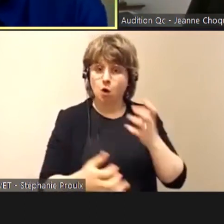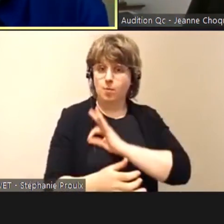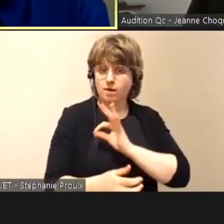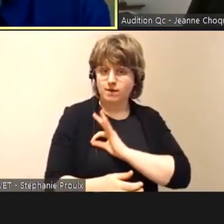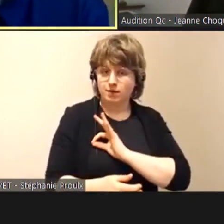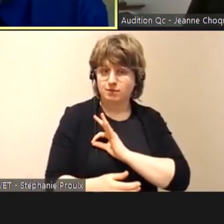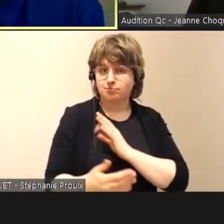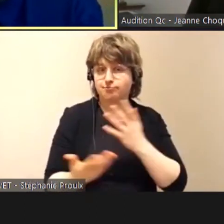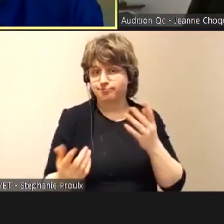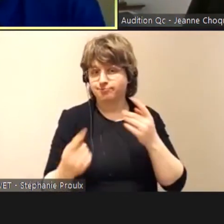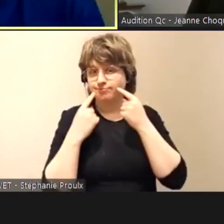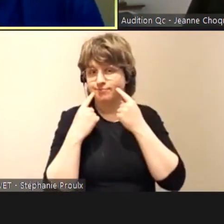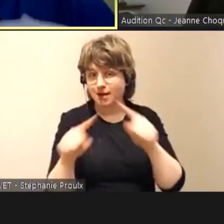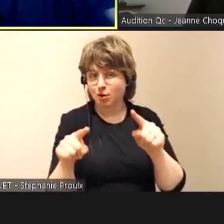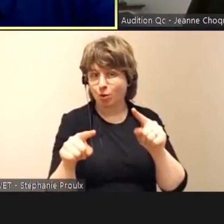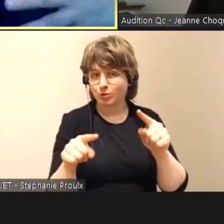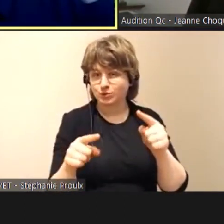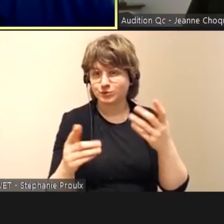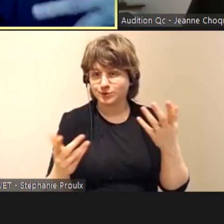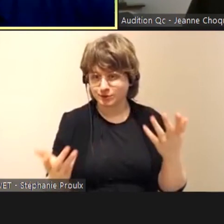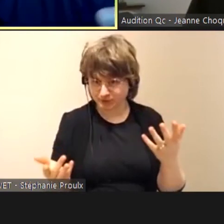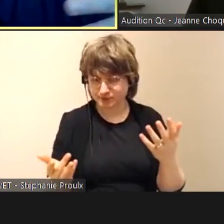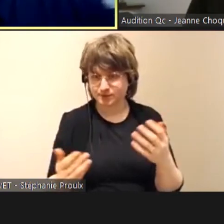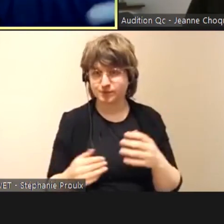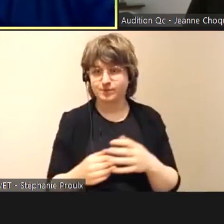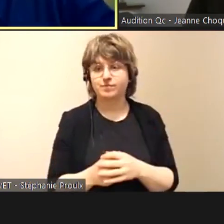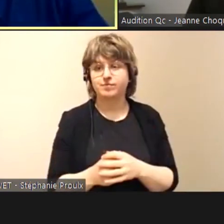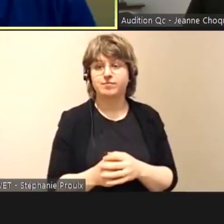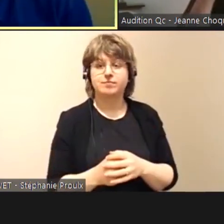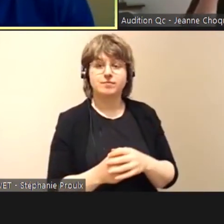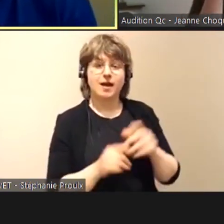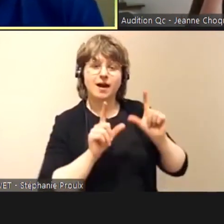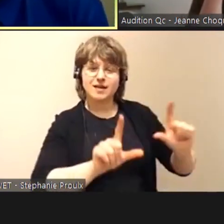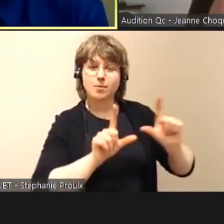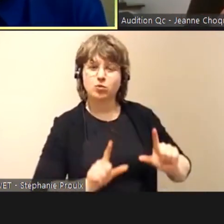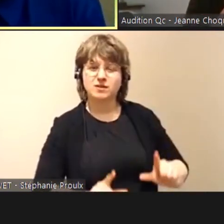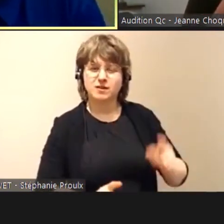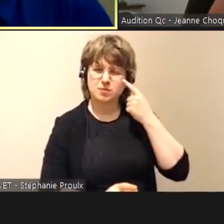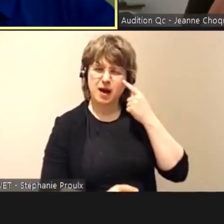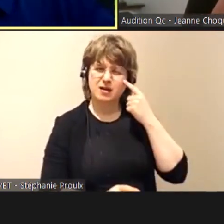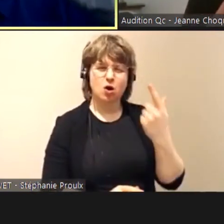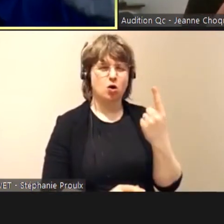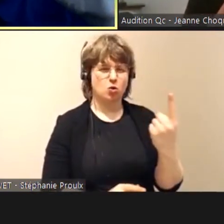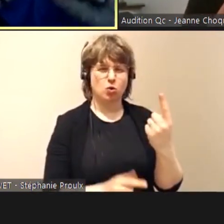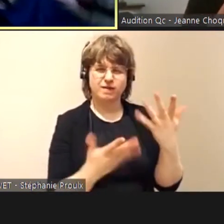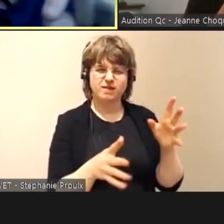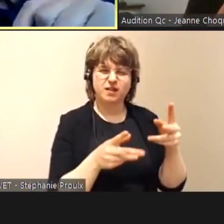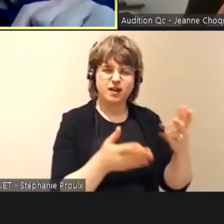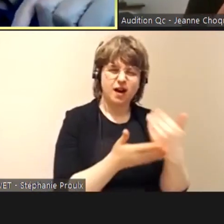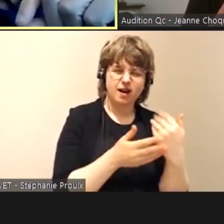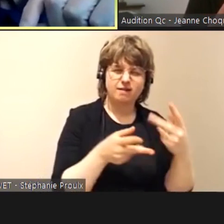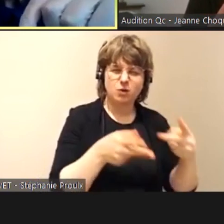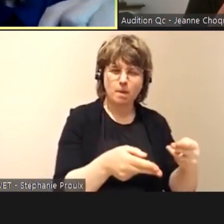une petite annonce de notre côté. Dans le montage des diapos, je pense qu'il y en a une qui était coupée, qui était la dernière, avec